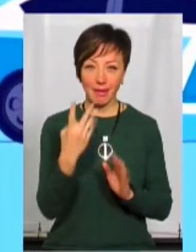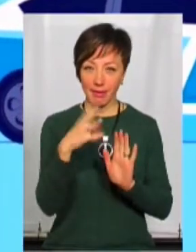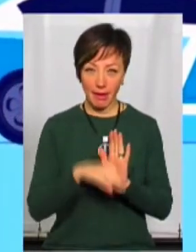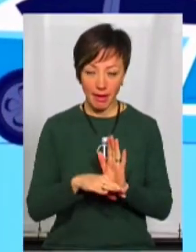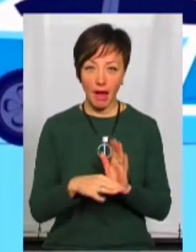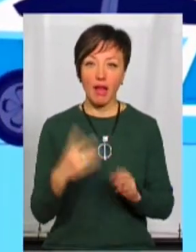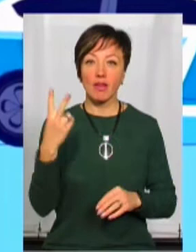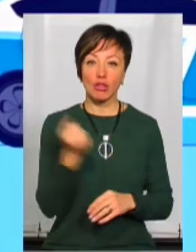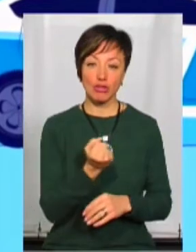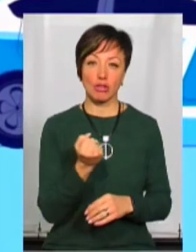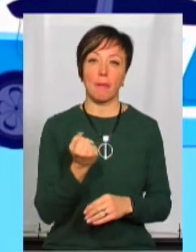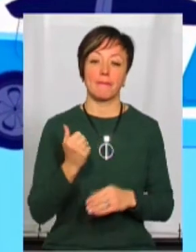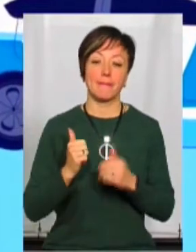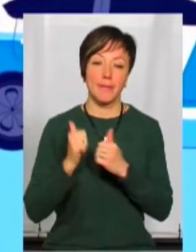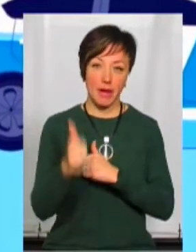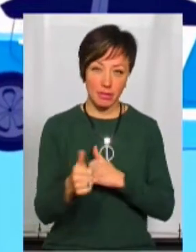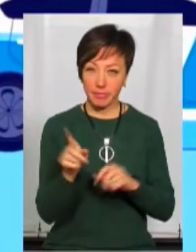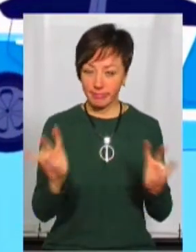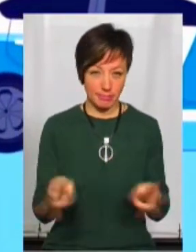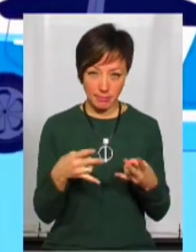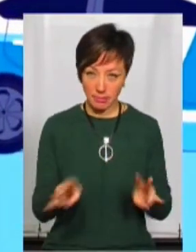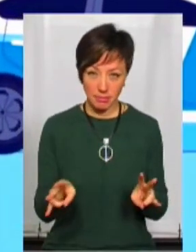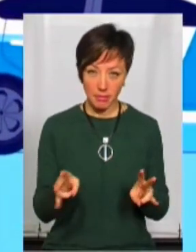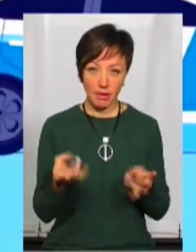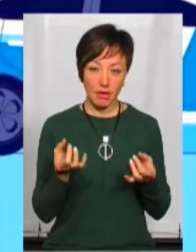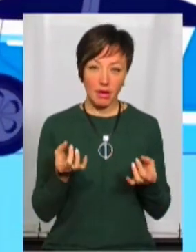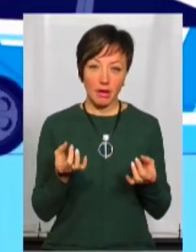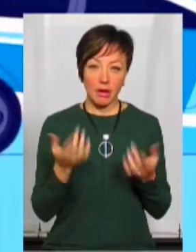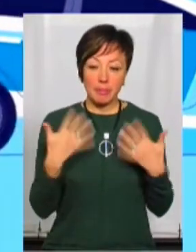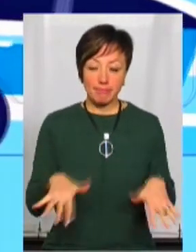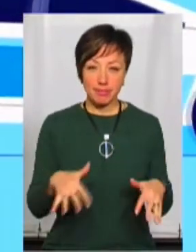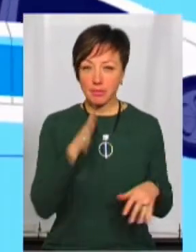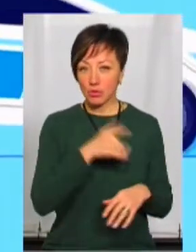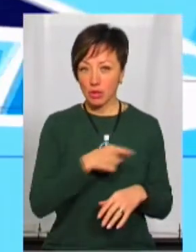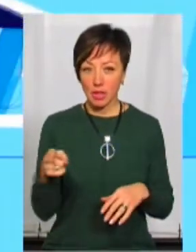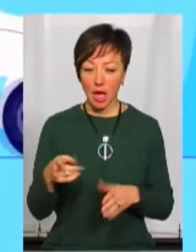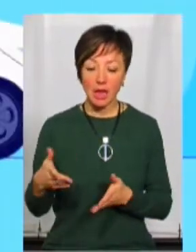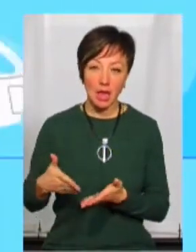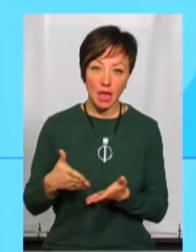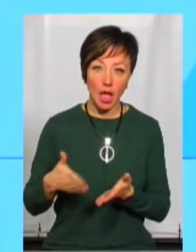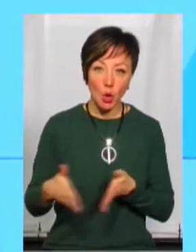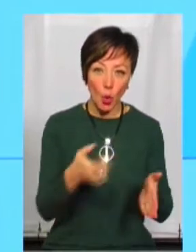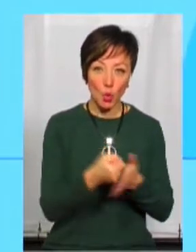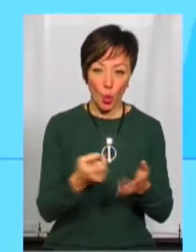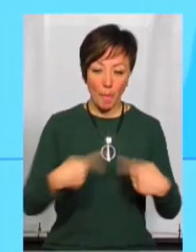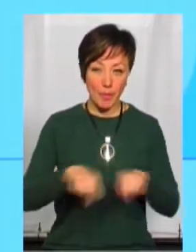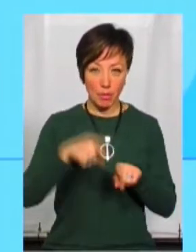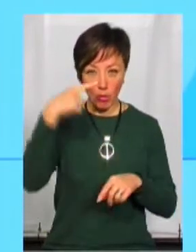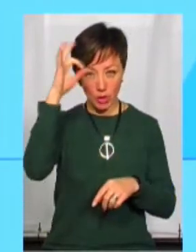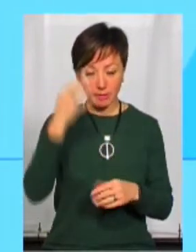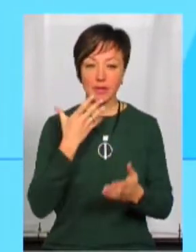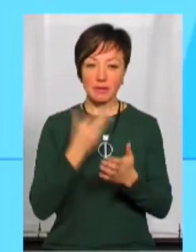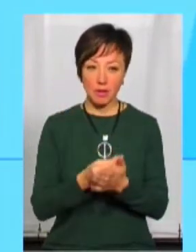на 2 тижні вперед. І для цього йому не доведеться витрачати час на дорогу до відділення поліції. У нього буде свій планшет, а